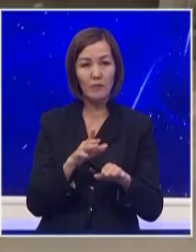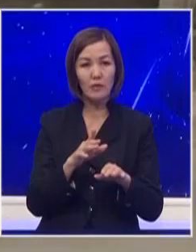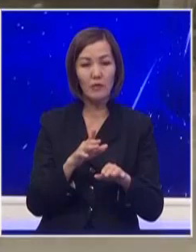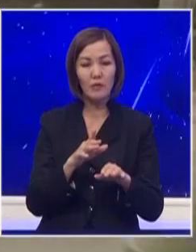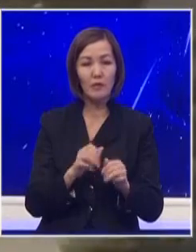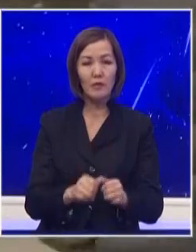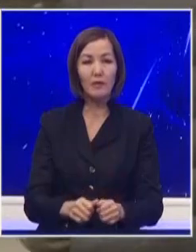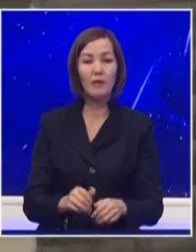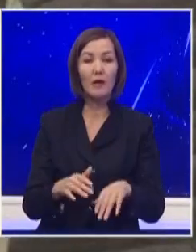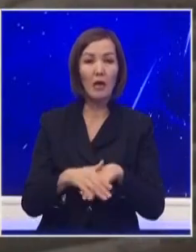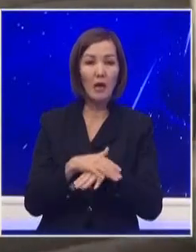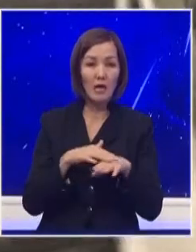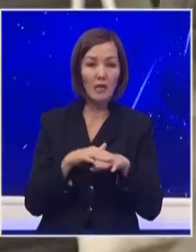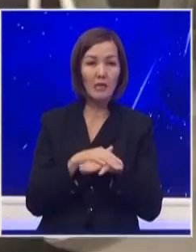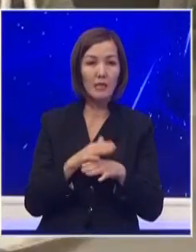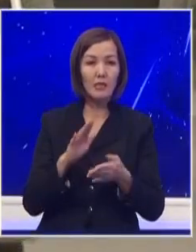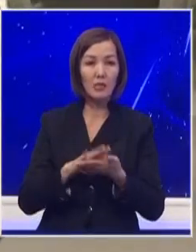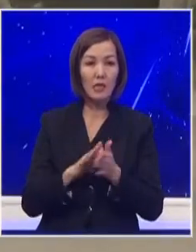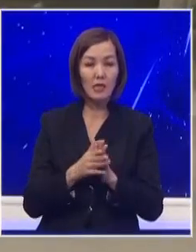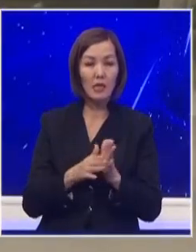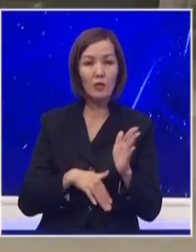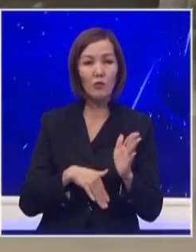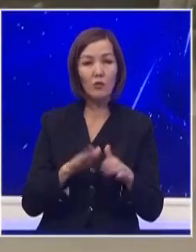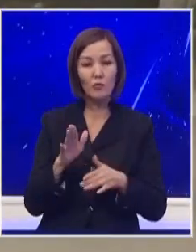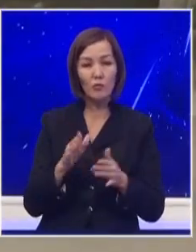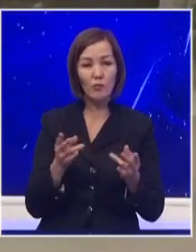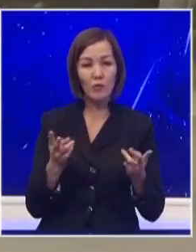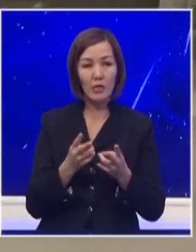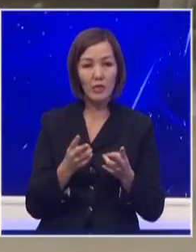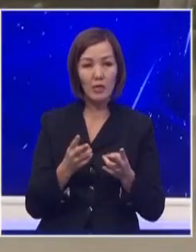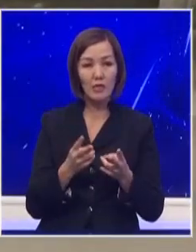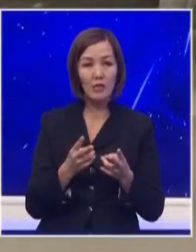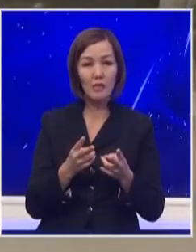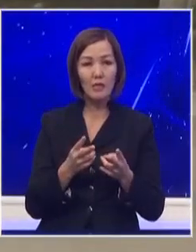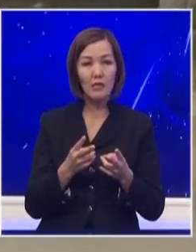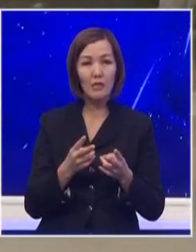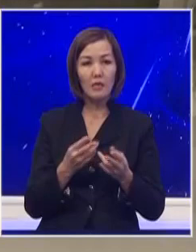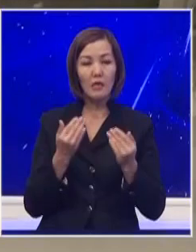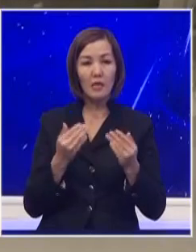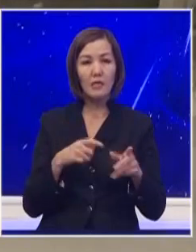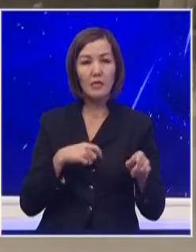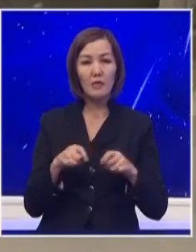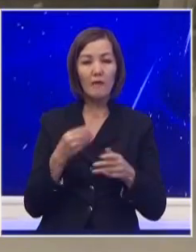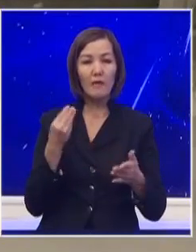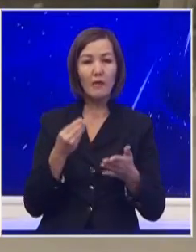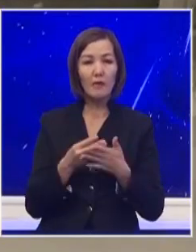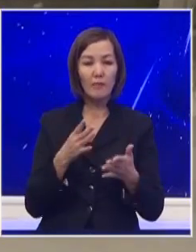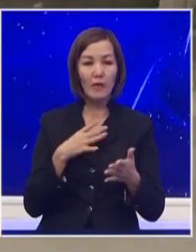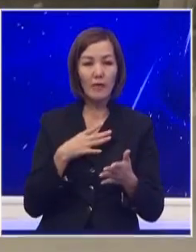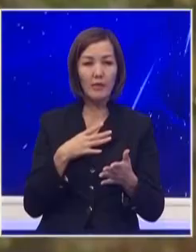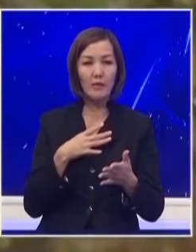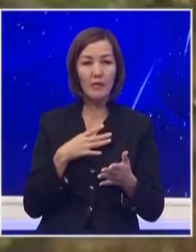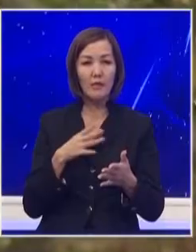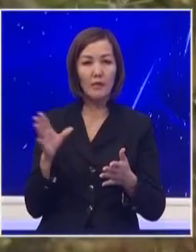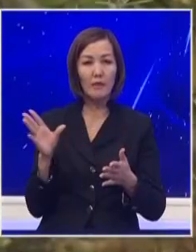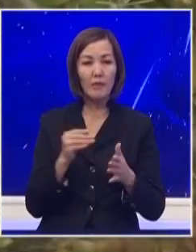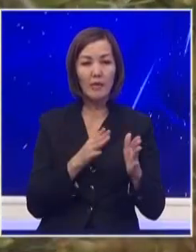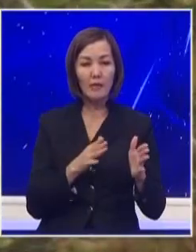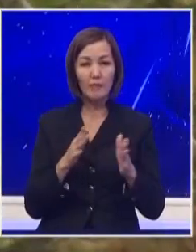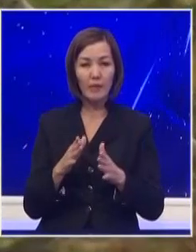Мына ауыл шаруашылығының жаңағы төңірегіндегі көп шешілмеген әлі нелер бар жаңағы. Бізде көбінесе жаңағы